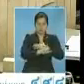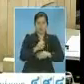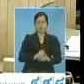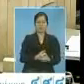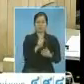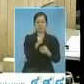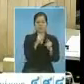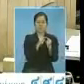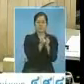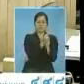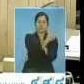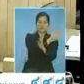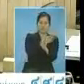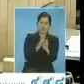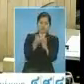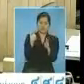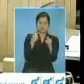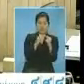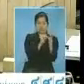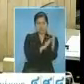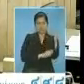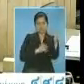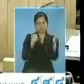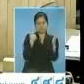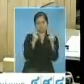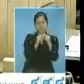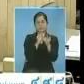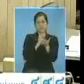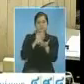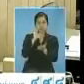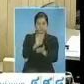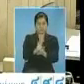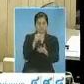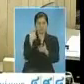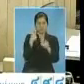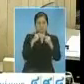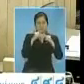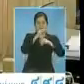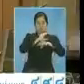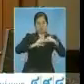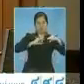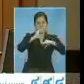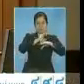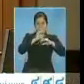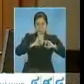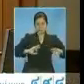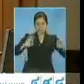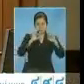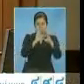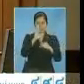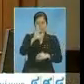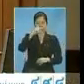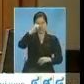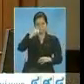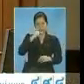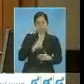ลอดเวลาที่ผ่านมาเกือบหนึ่งทศวรรษมิติการลงทุนต่างๆซึ่งเป็นโครงการขนาดใหญ่ของประเทศนั้นไ